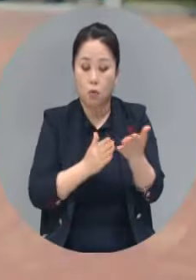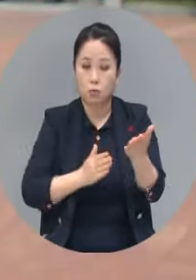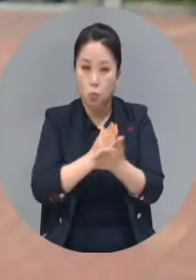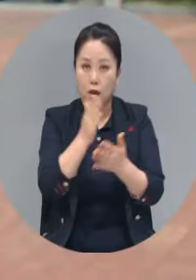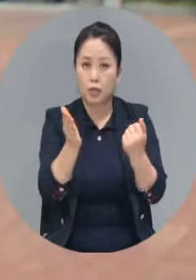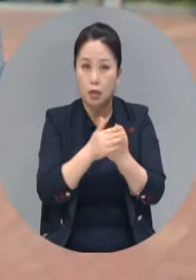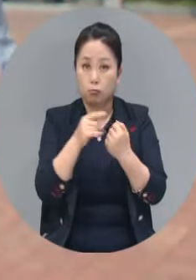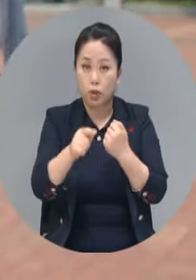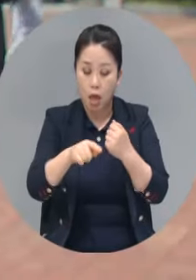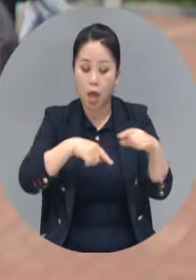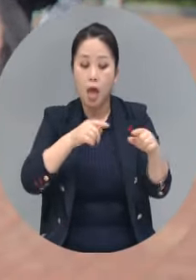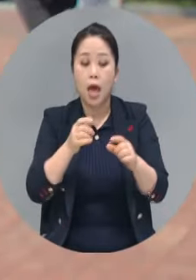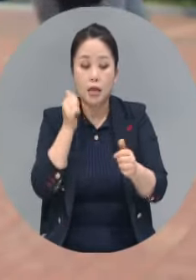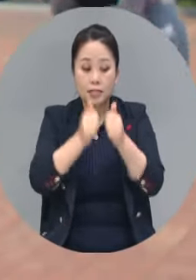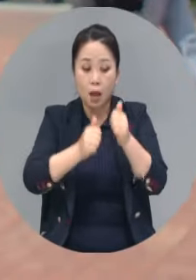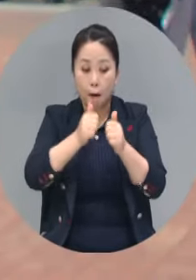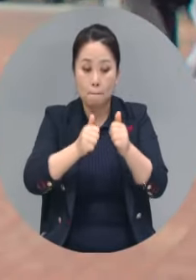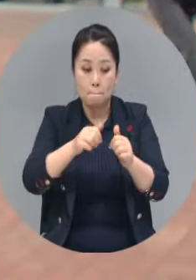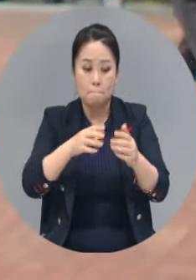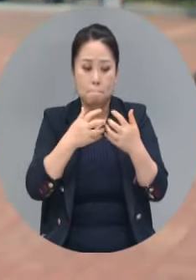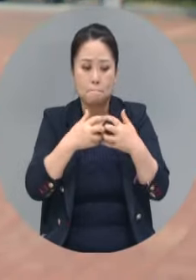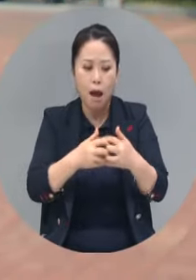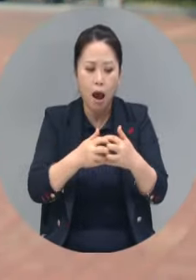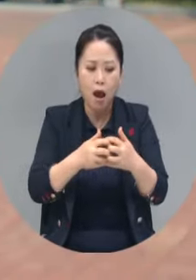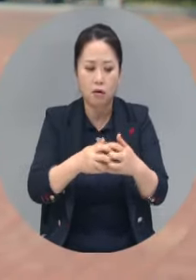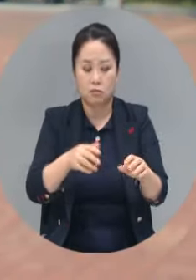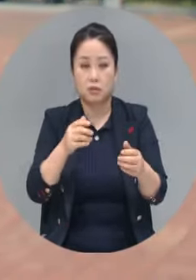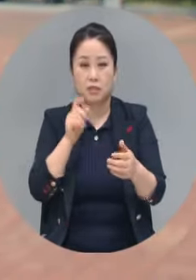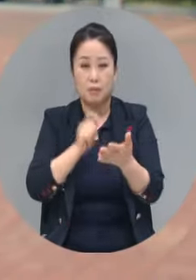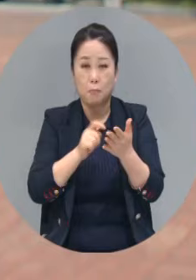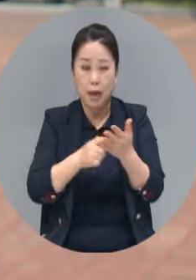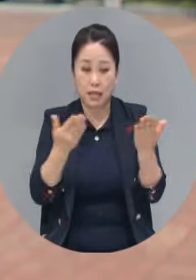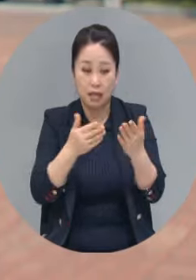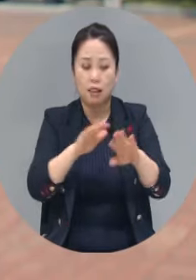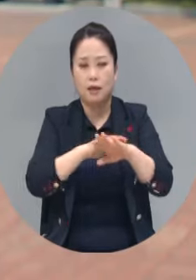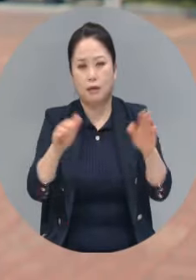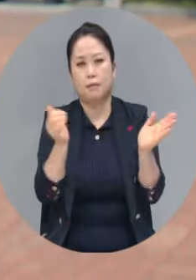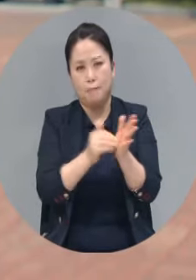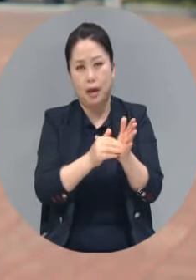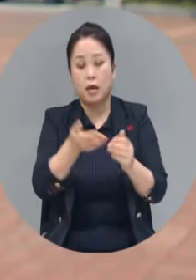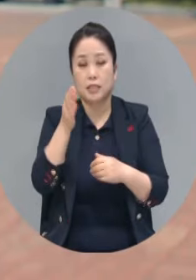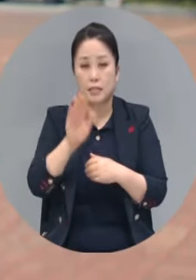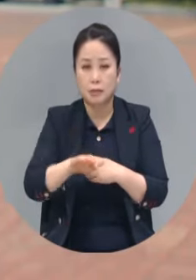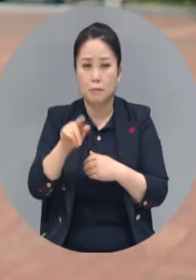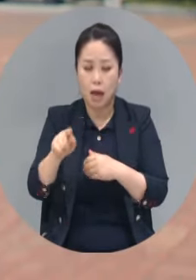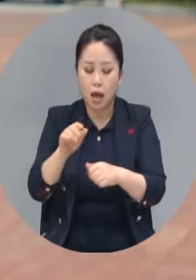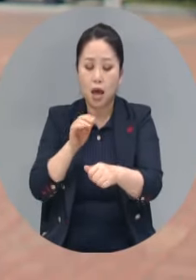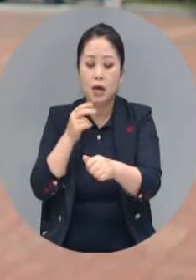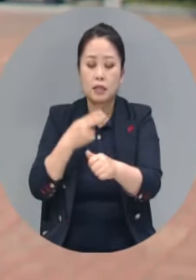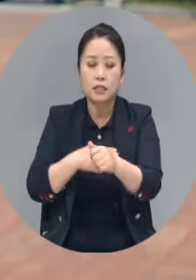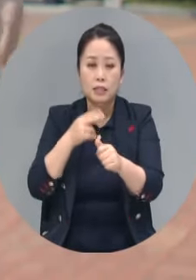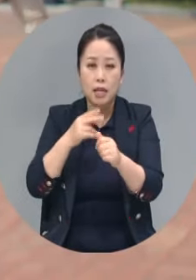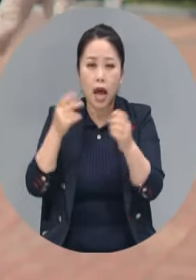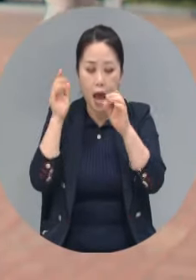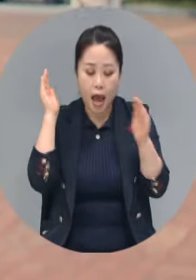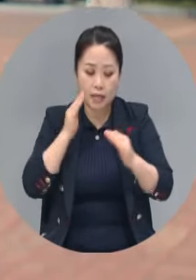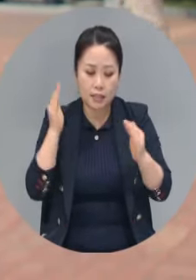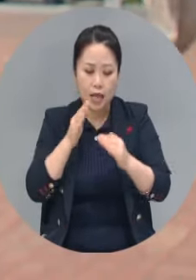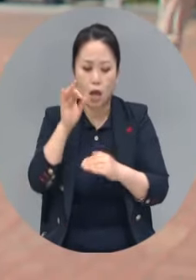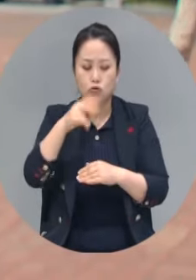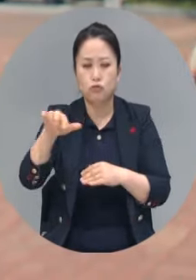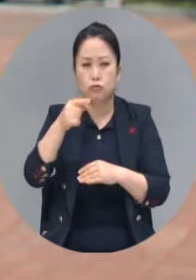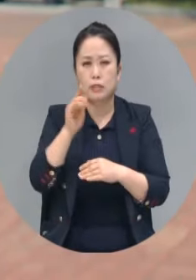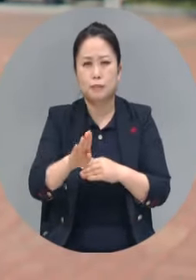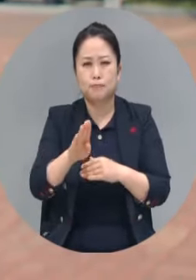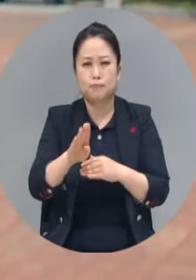마비란 발등의 불은 꺼졌지만 전공의 공백 사태 장기화와 의대생 유급위기 우려가 높아진 가운데 의정 간